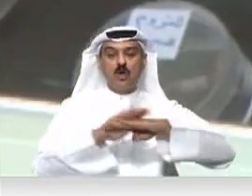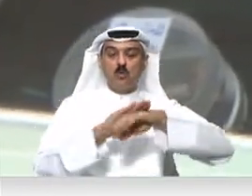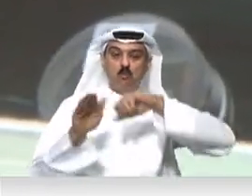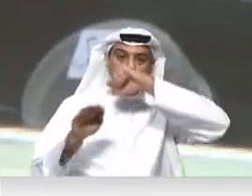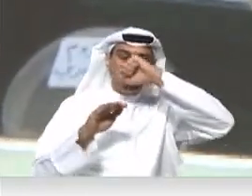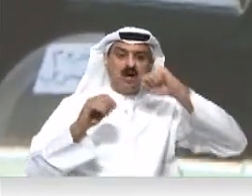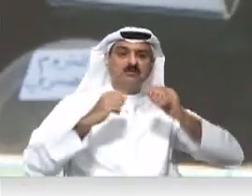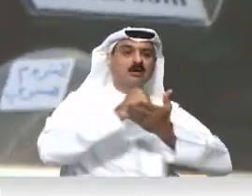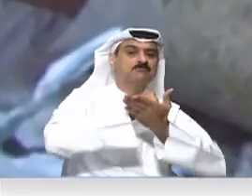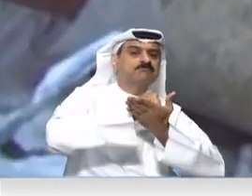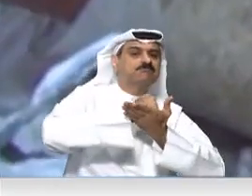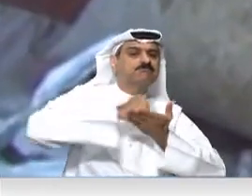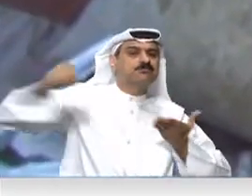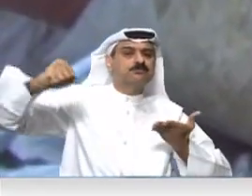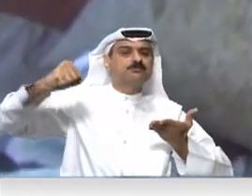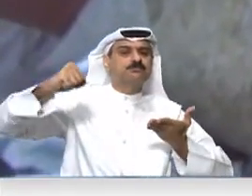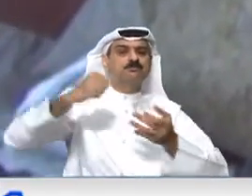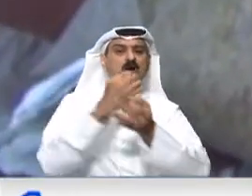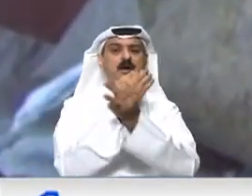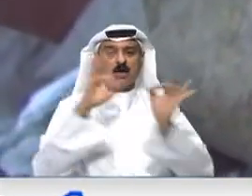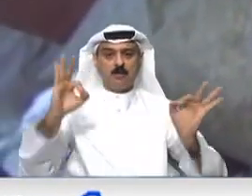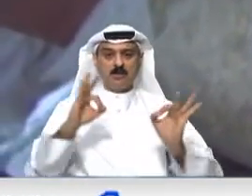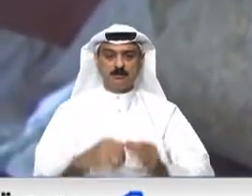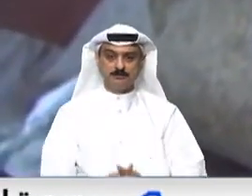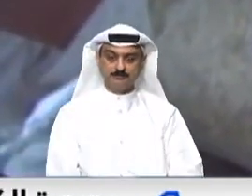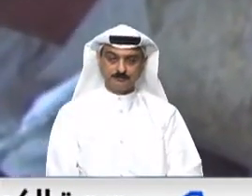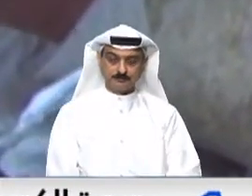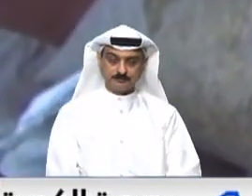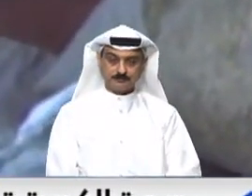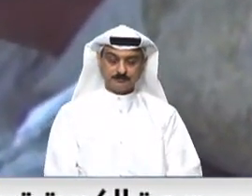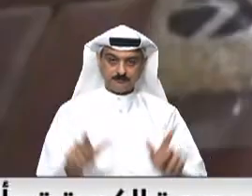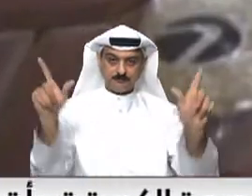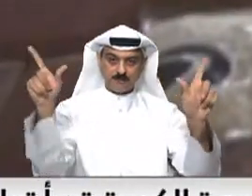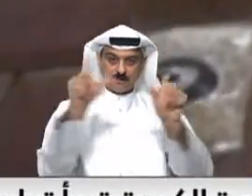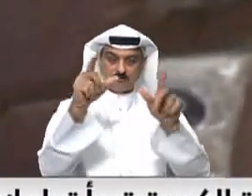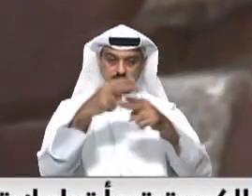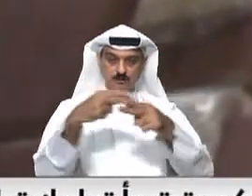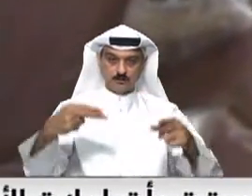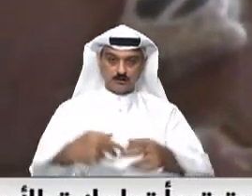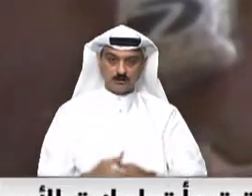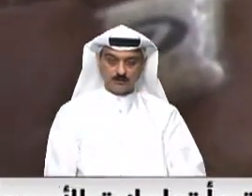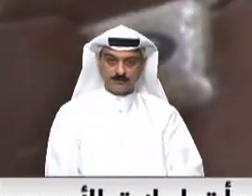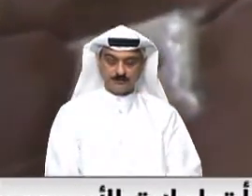والتوعية في وجه هذه الآفة الخطيرة. ديما دحدال، تلفزيون دولة الكويت.